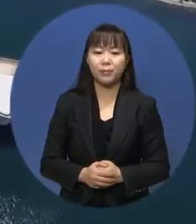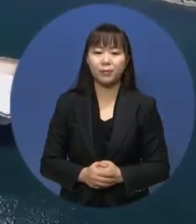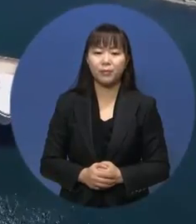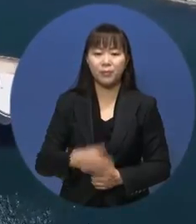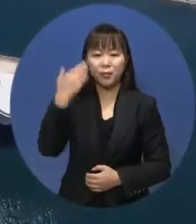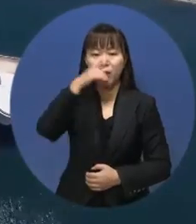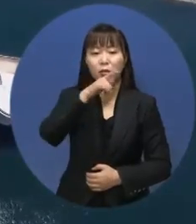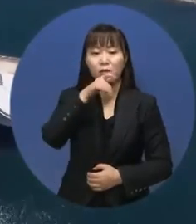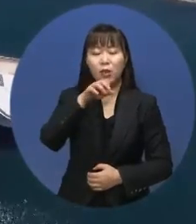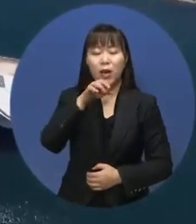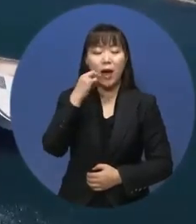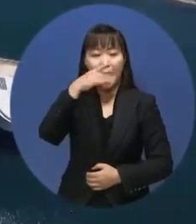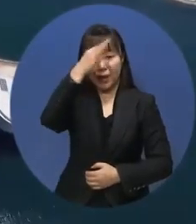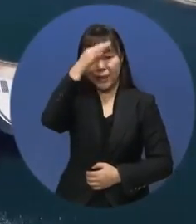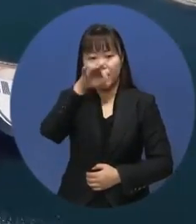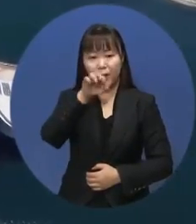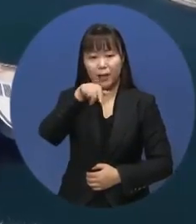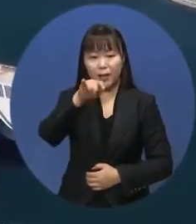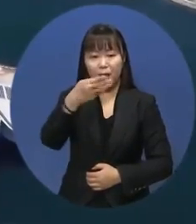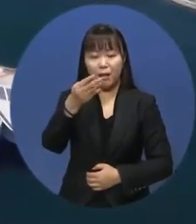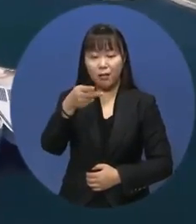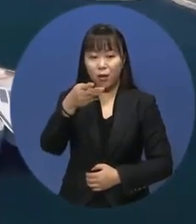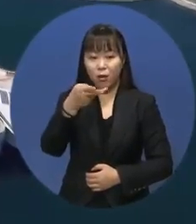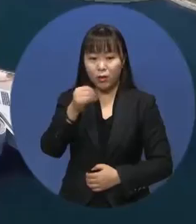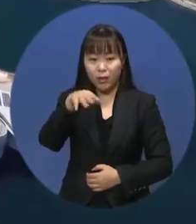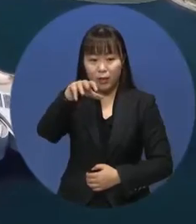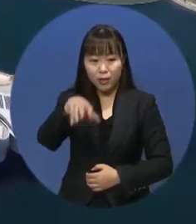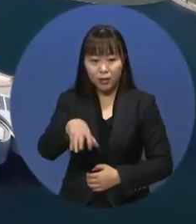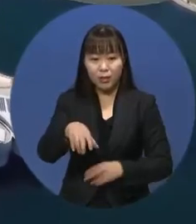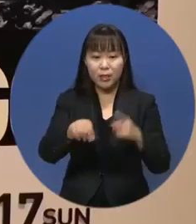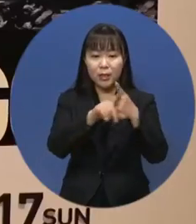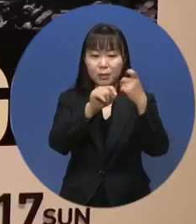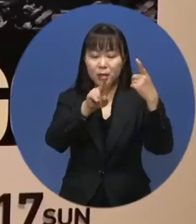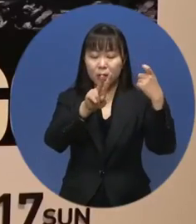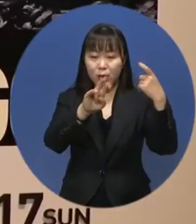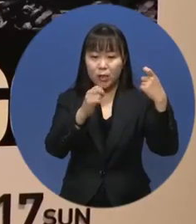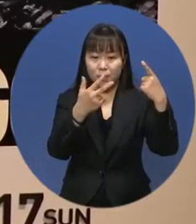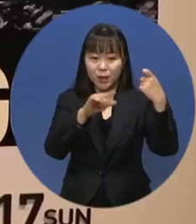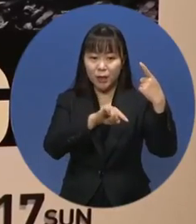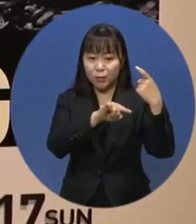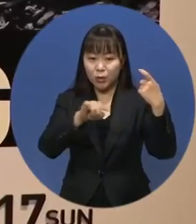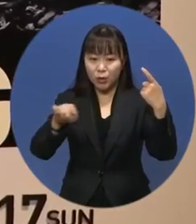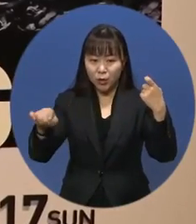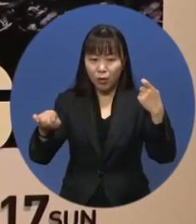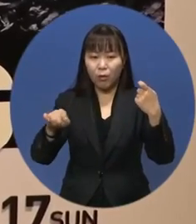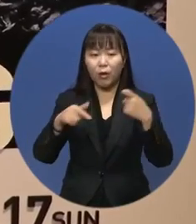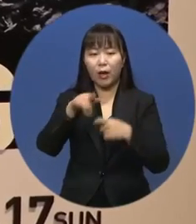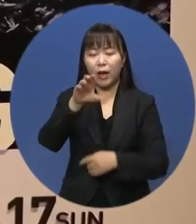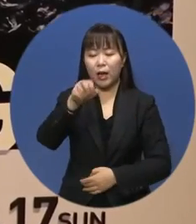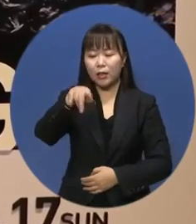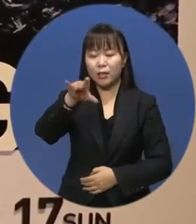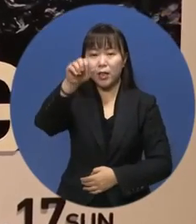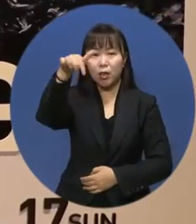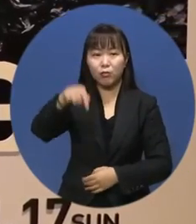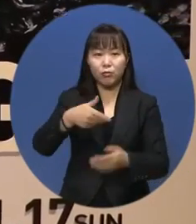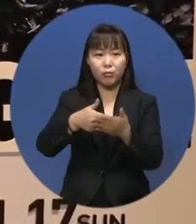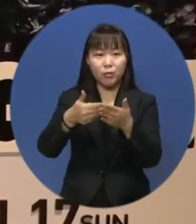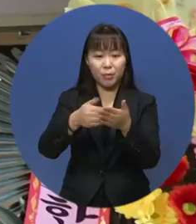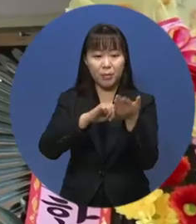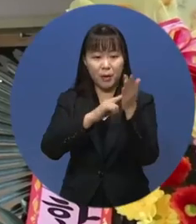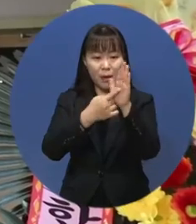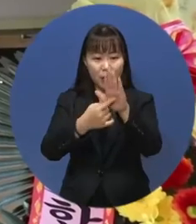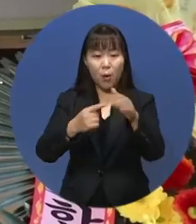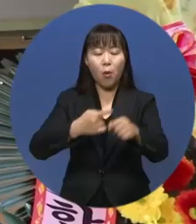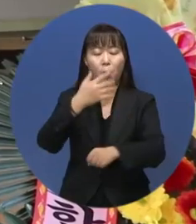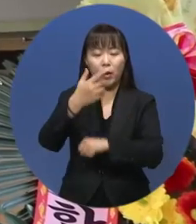여수 엑스포 아트 갤러리에서는 지난 11월 27일부터 원로 작가 강창구 작가의 초대전으로 올 한